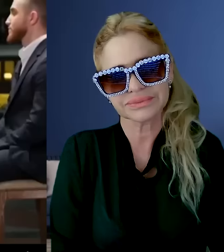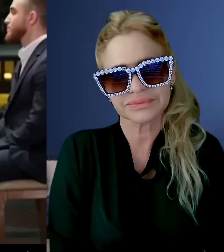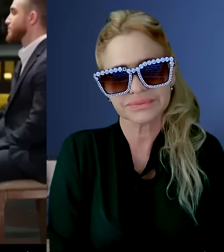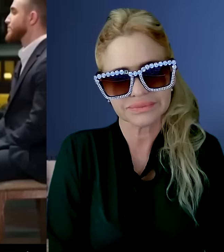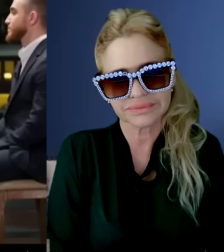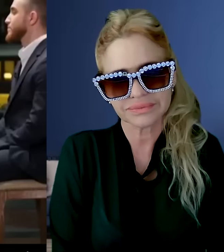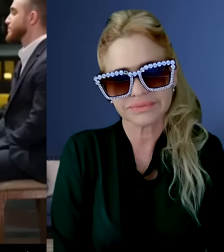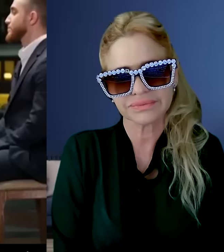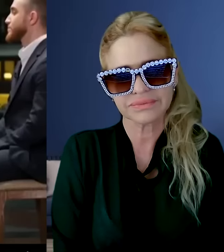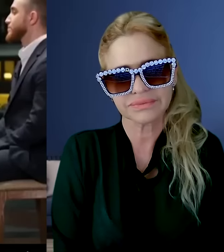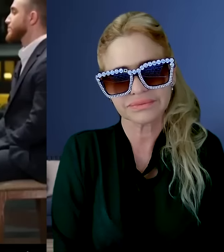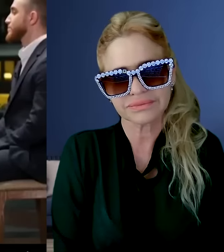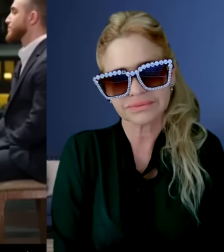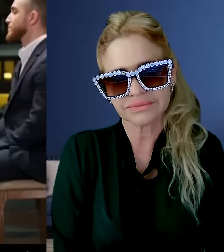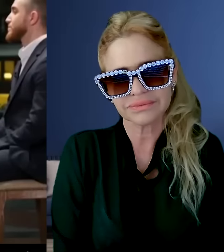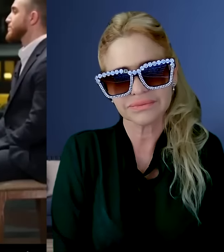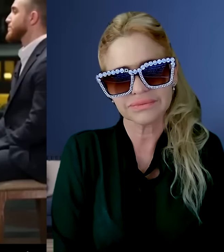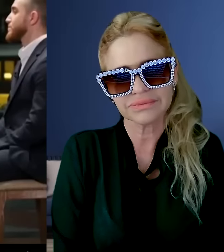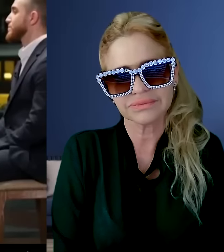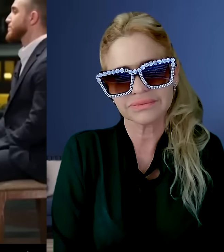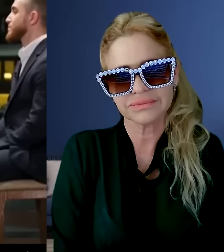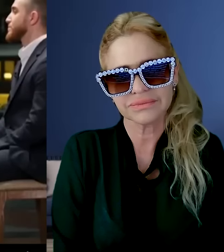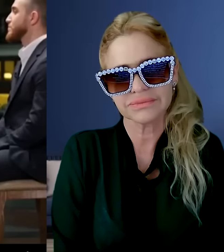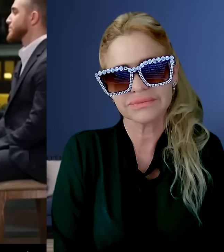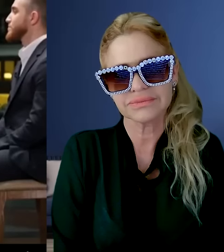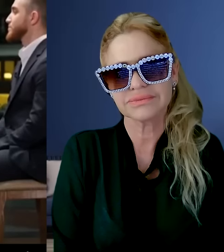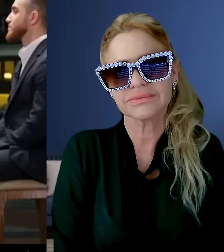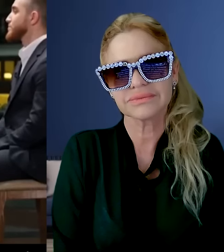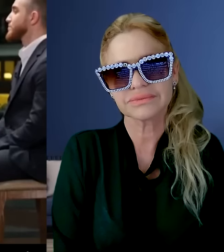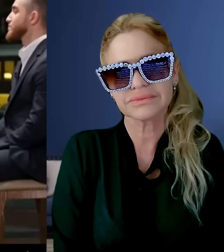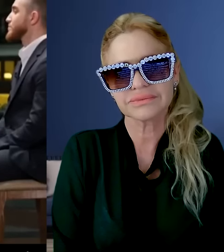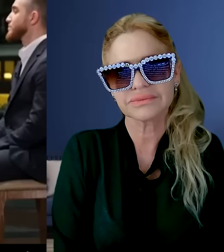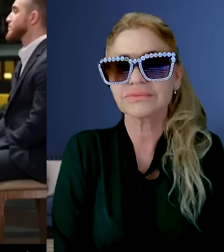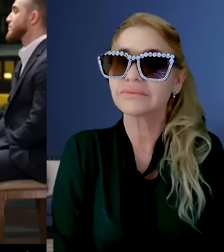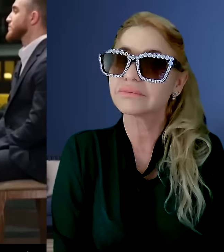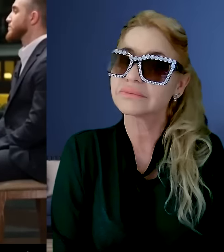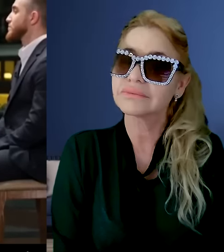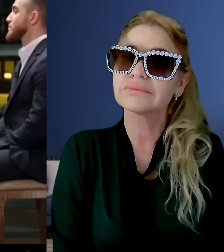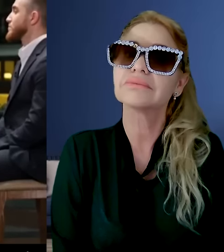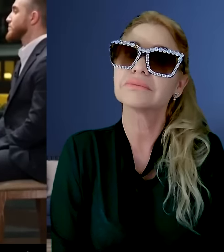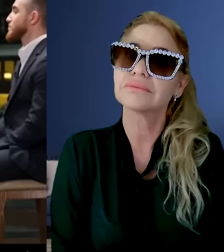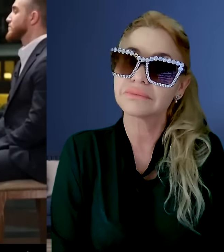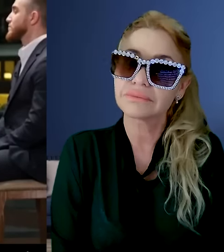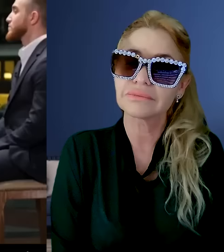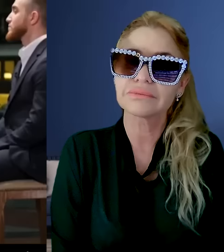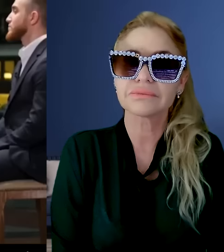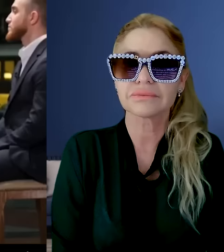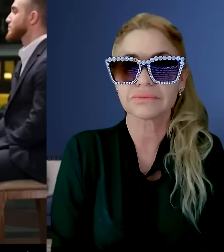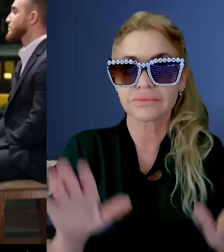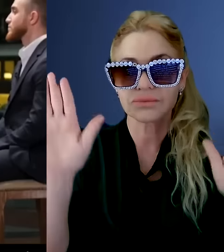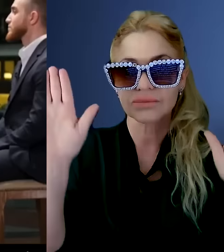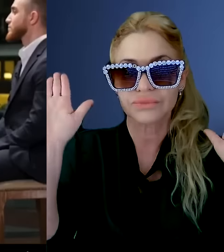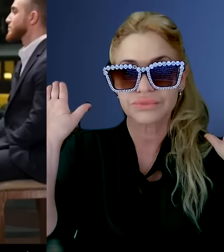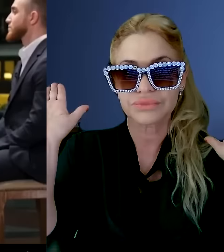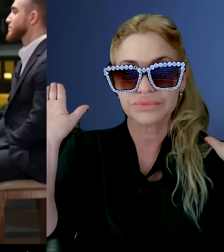сотнями-тысячами людей. И это все в стране, которая напичкана камерами, у которой слежение через